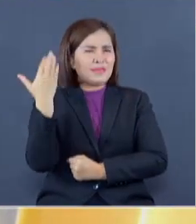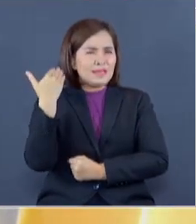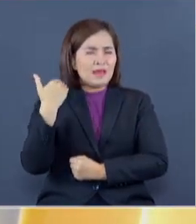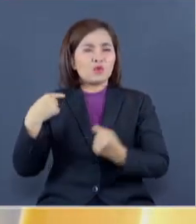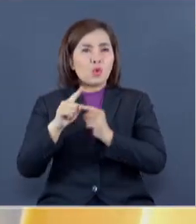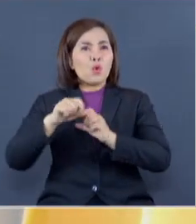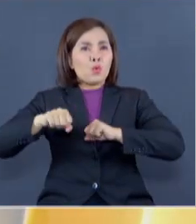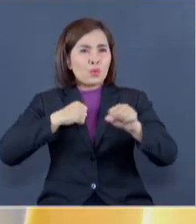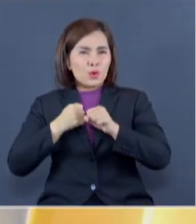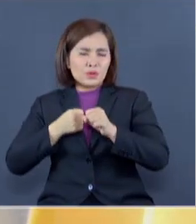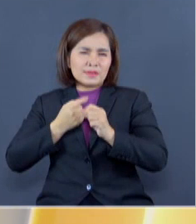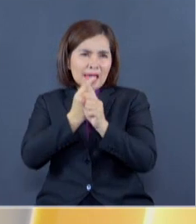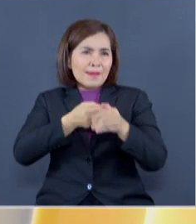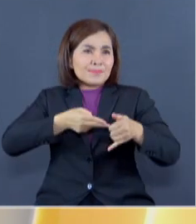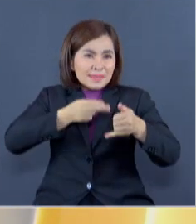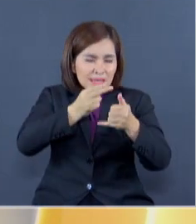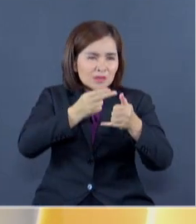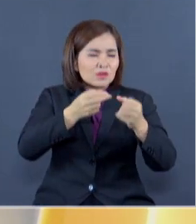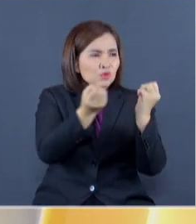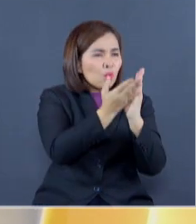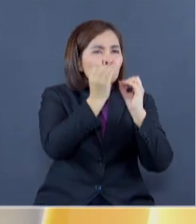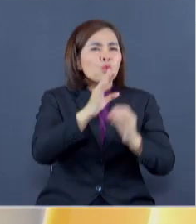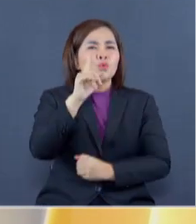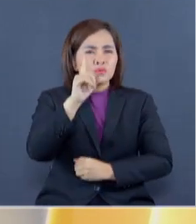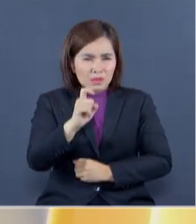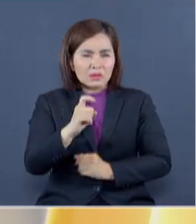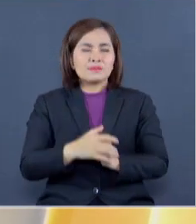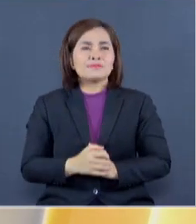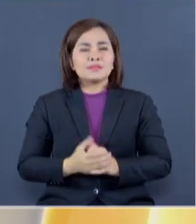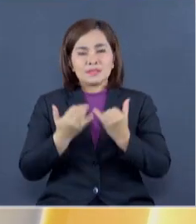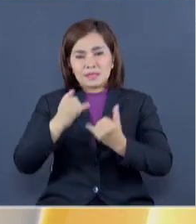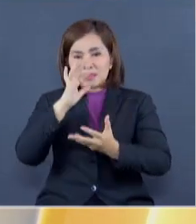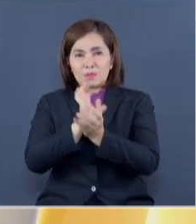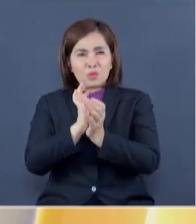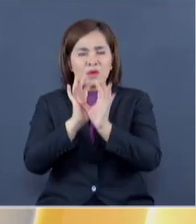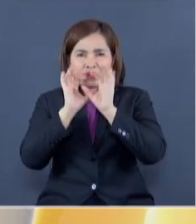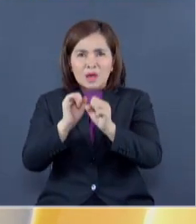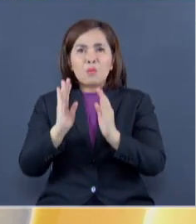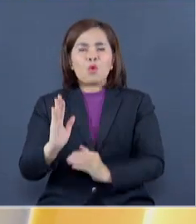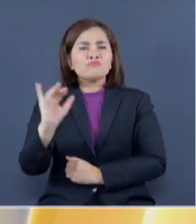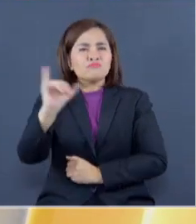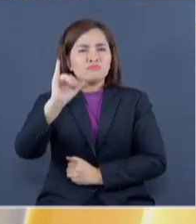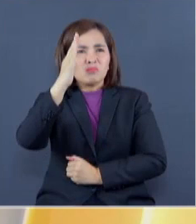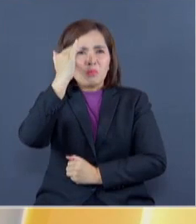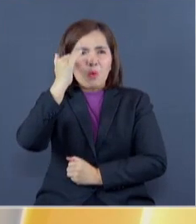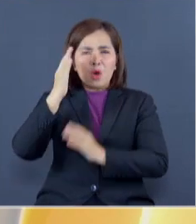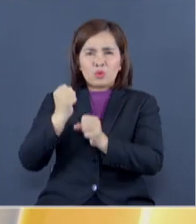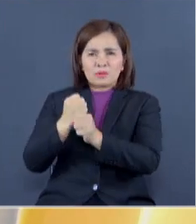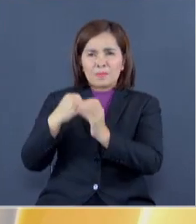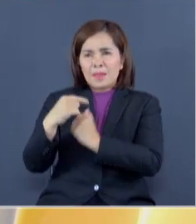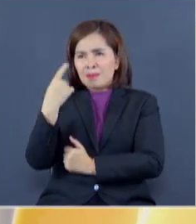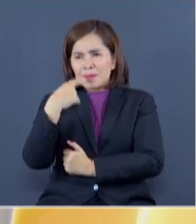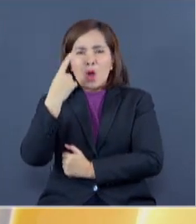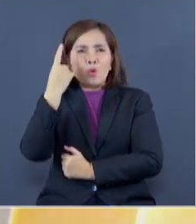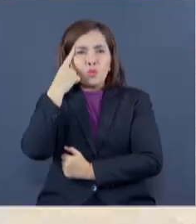นพลาดไปโดนครูเจี๊ยบเสียชีวิตนะคะล่าสุดนะตอนนี้ตำรวจออกหมายจับใครไม่ได้เลยค่ะเพราะยังหาตัวไม่เจอนะคะ